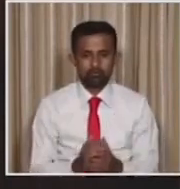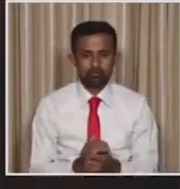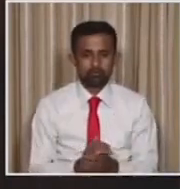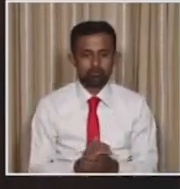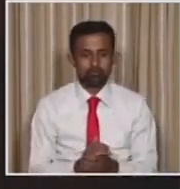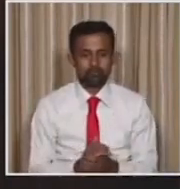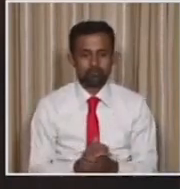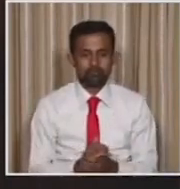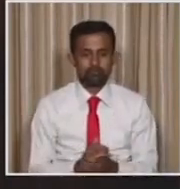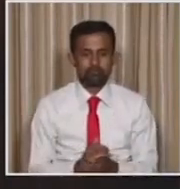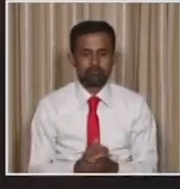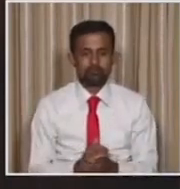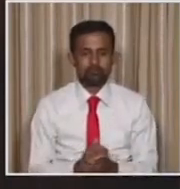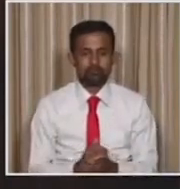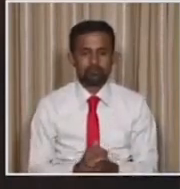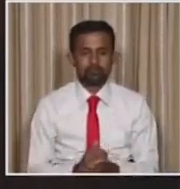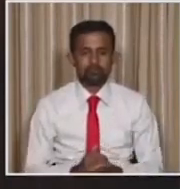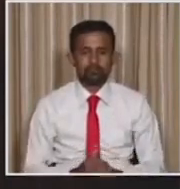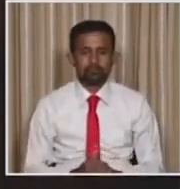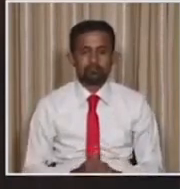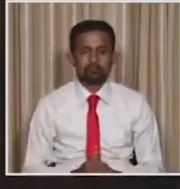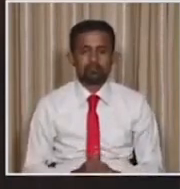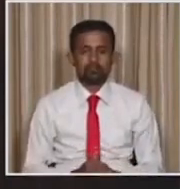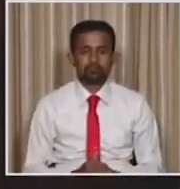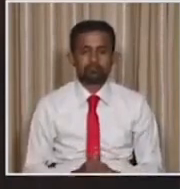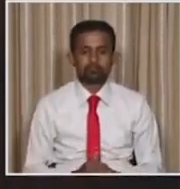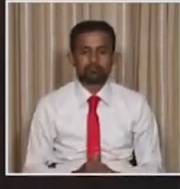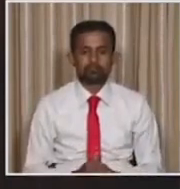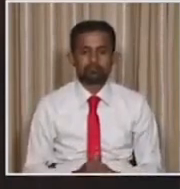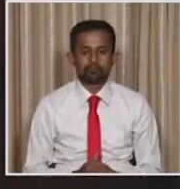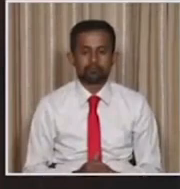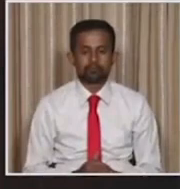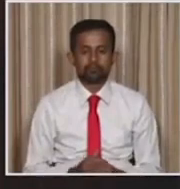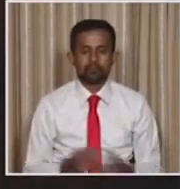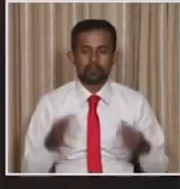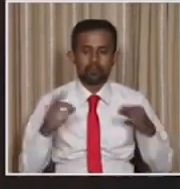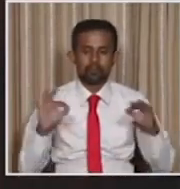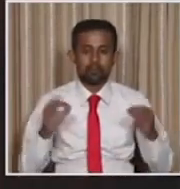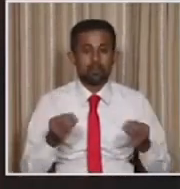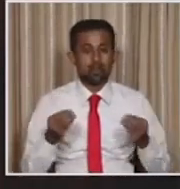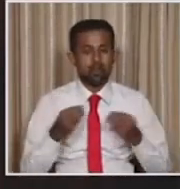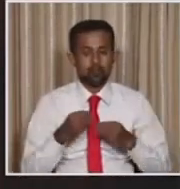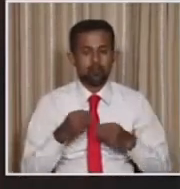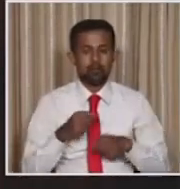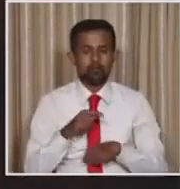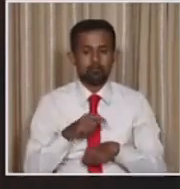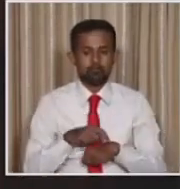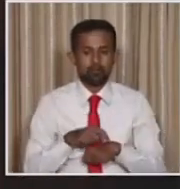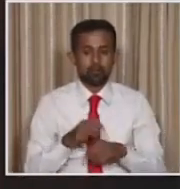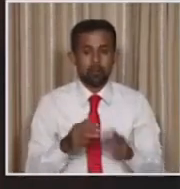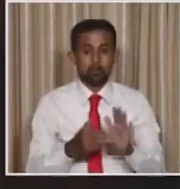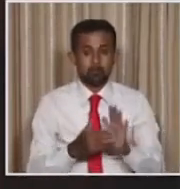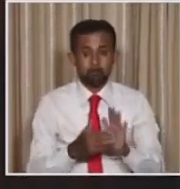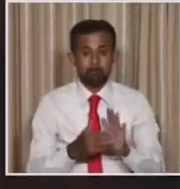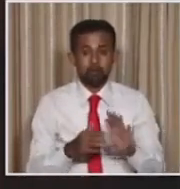ගන්න. ඒ නිසාම නිදහස ලැබෙනකොට හිටපු මිලියන